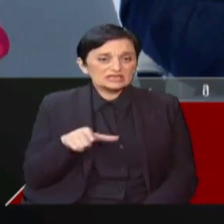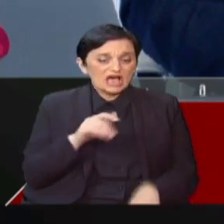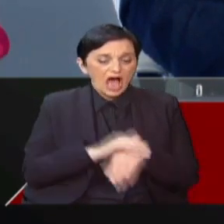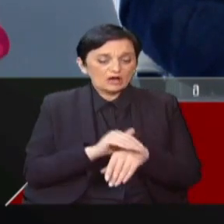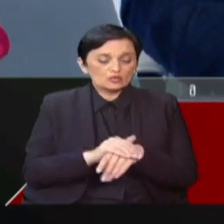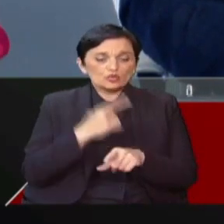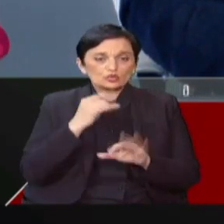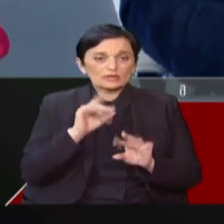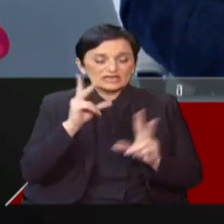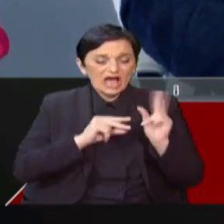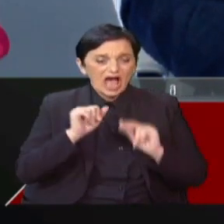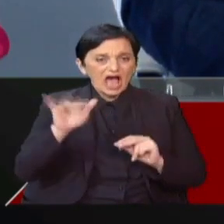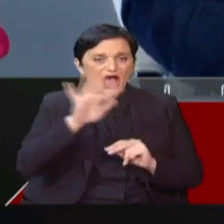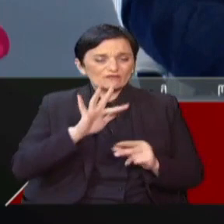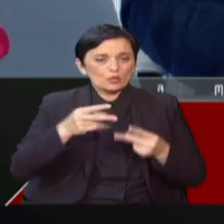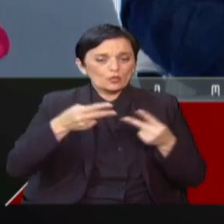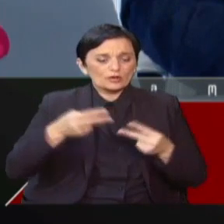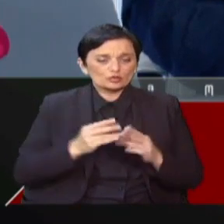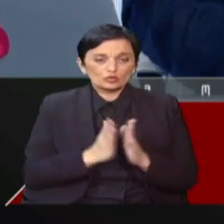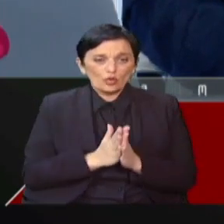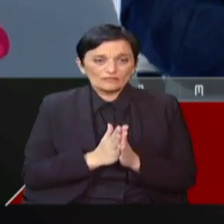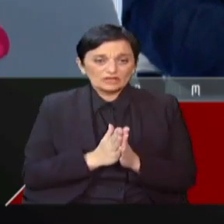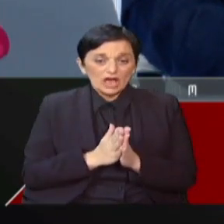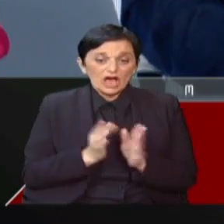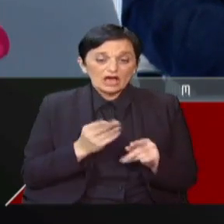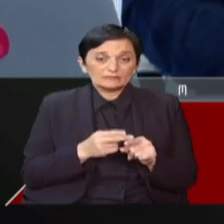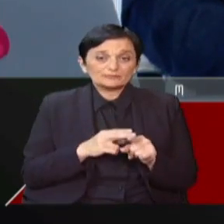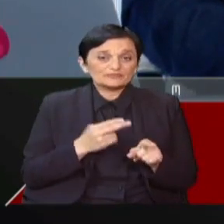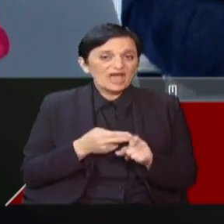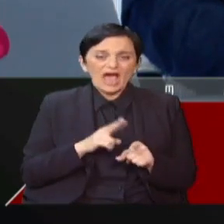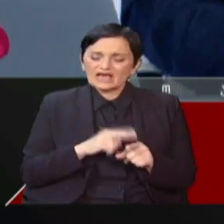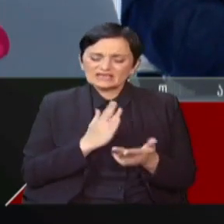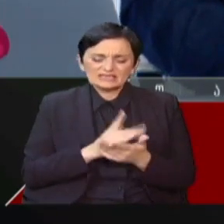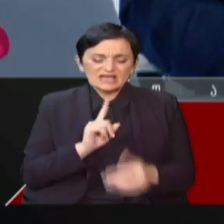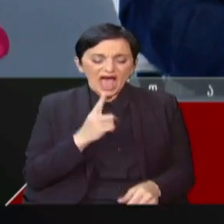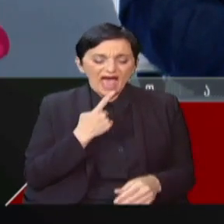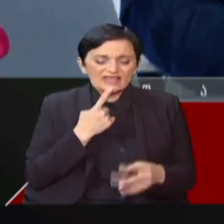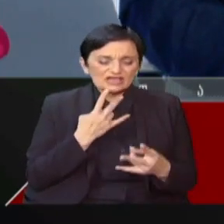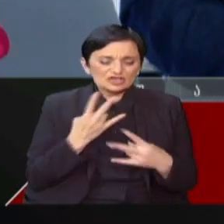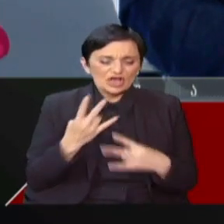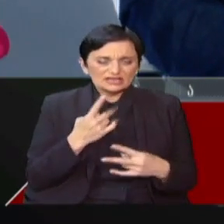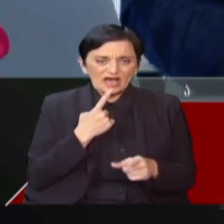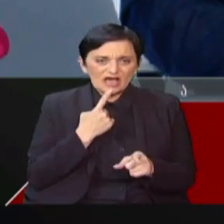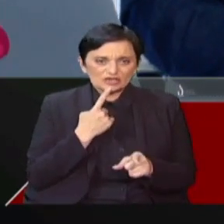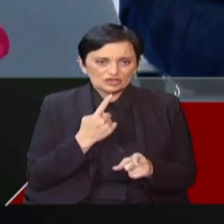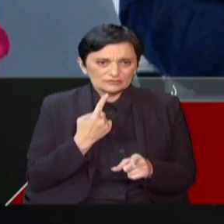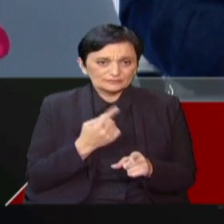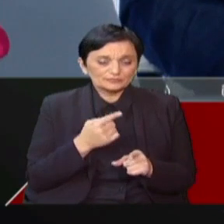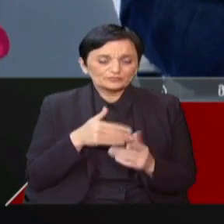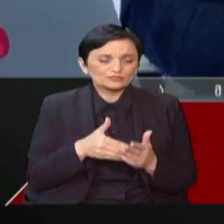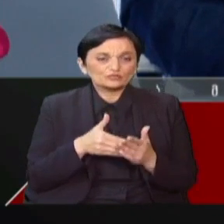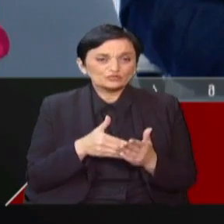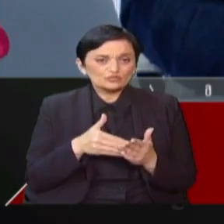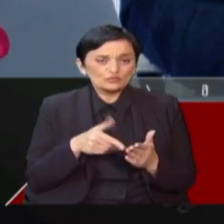თქვა რომ მათ გაითვალისწინეს ევროპული პარტნიორების თხოვნა. რამდენად გახდება ეს არის შანტაჟის ემით საუბარი. დიახ, ეს შუალედური შეფასება